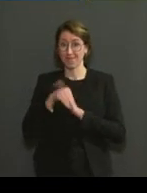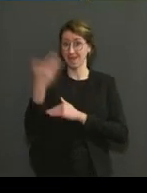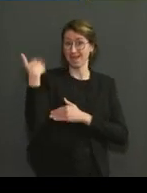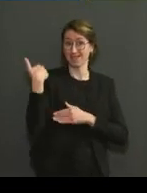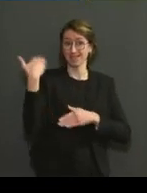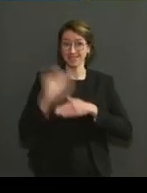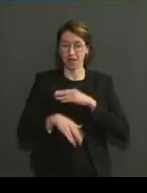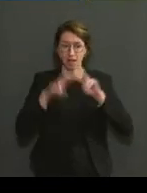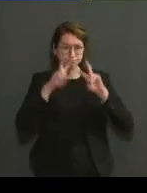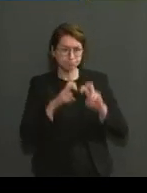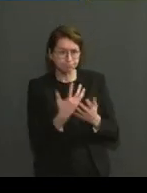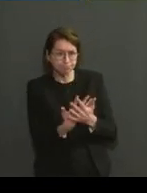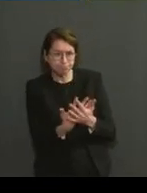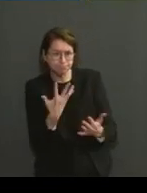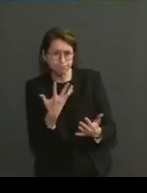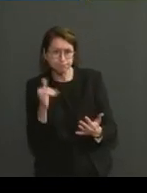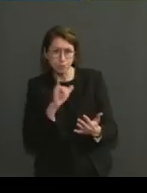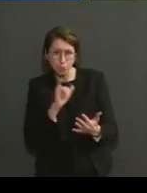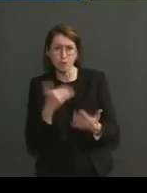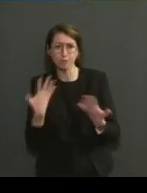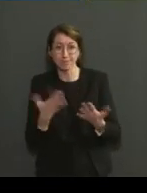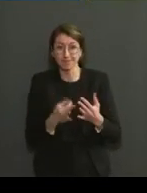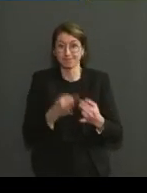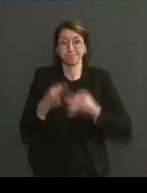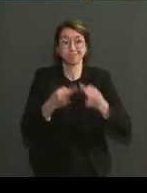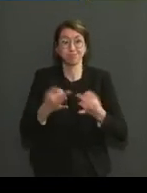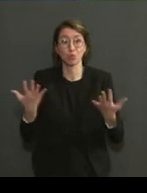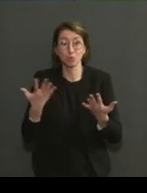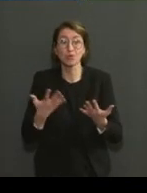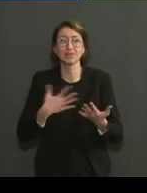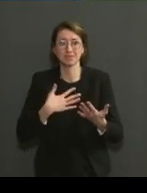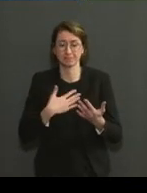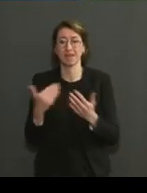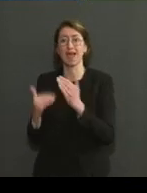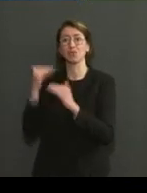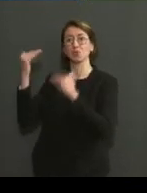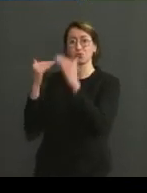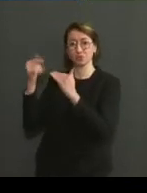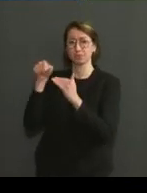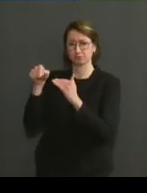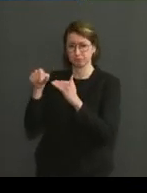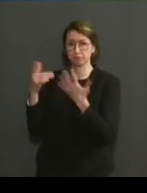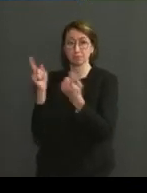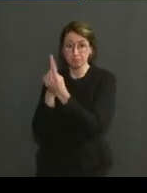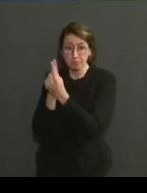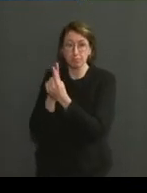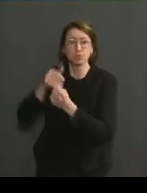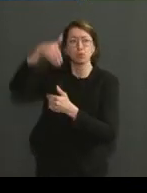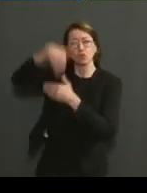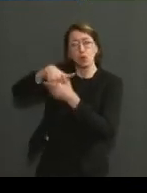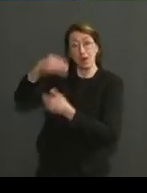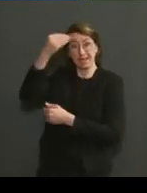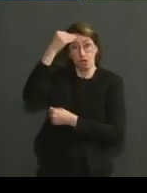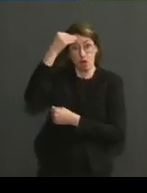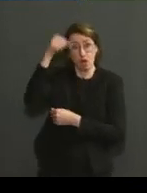passaient essentiellement entre adultes dans l'école ou des adultes vers les enfants, beaucoup plus que des enfants vers